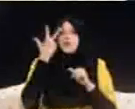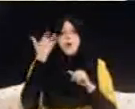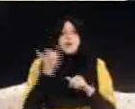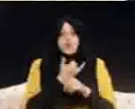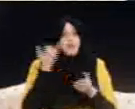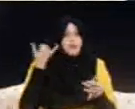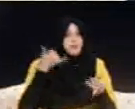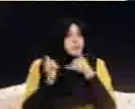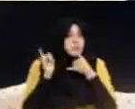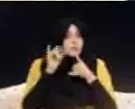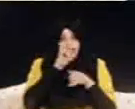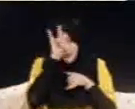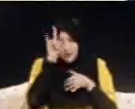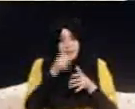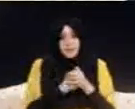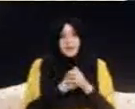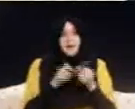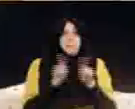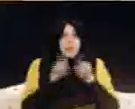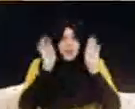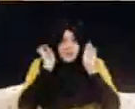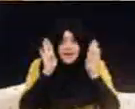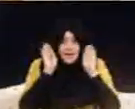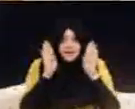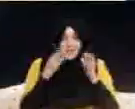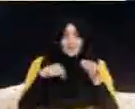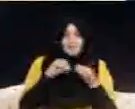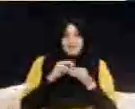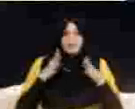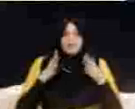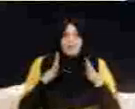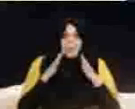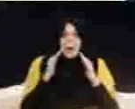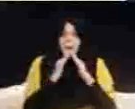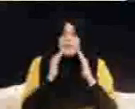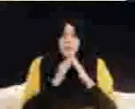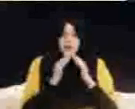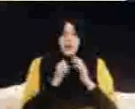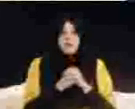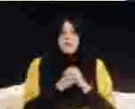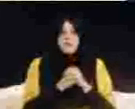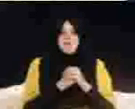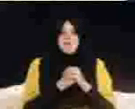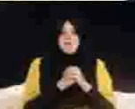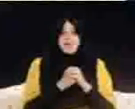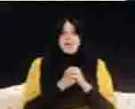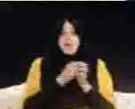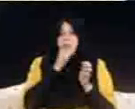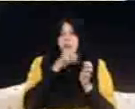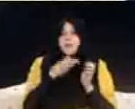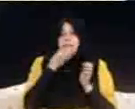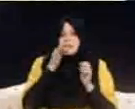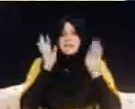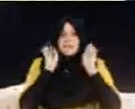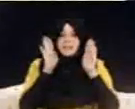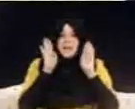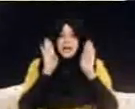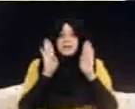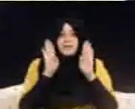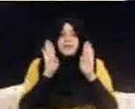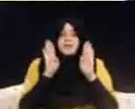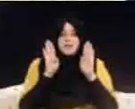وأيضا الصلاة في البيت، صلاة النوافل، لأن يعني النبي صلى الله عليه وسلم شبه البيت الذي لا يصلى فيه